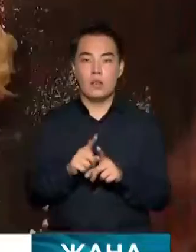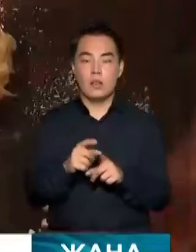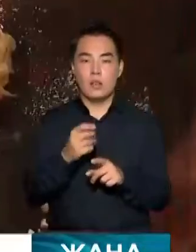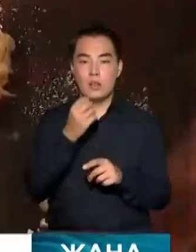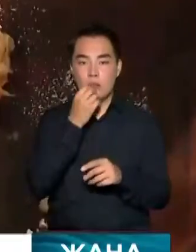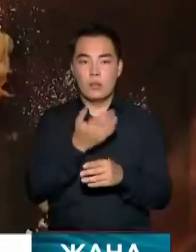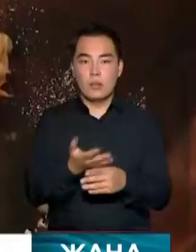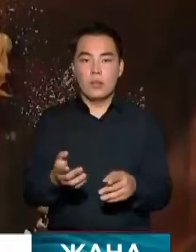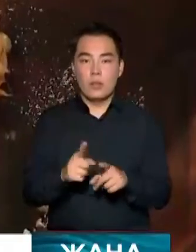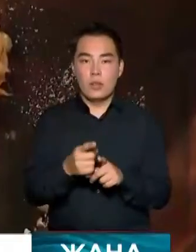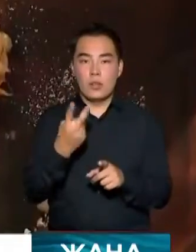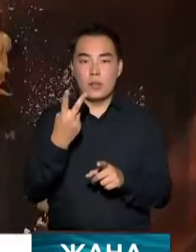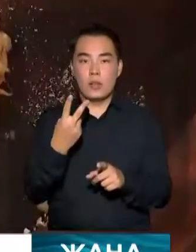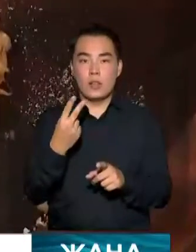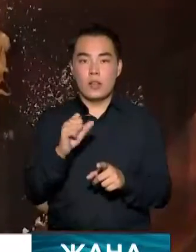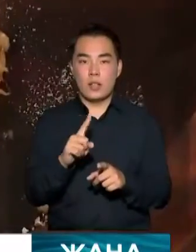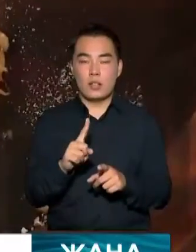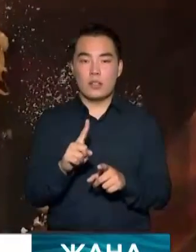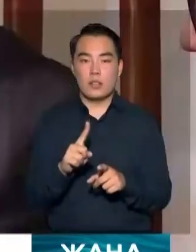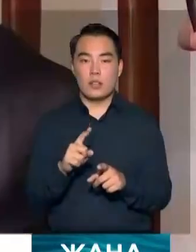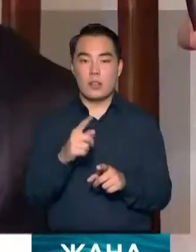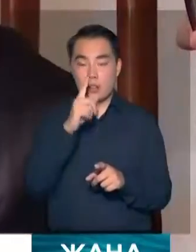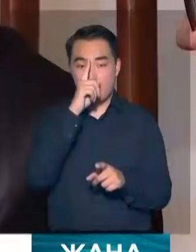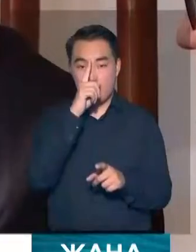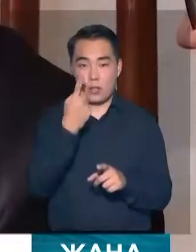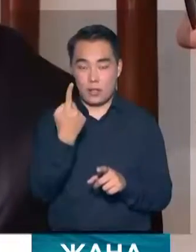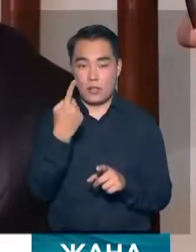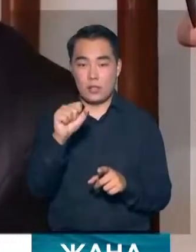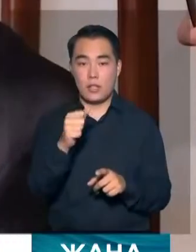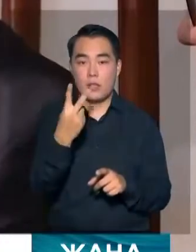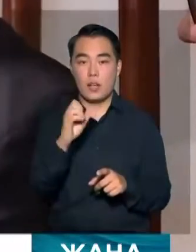әлім ботқасы аптасына 2 рет қала қонақтарына тегін таратылады.